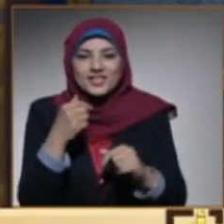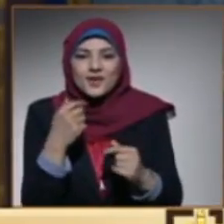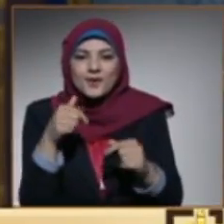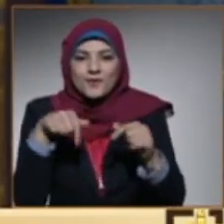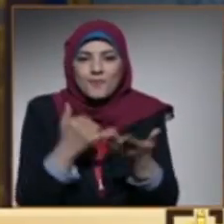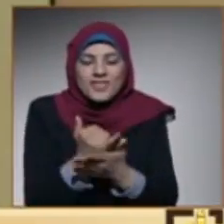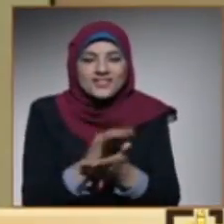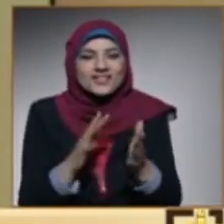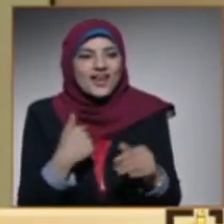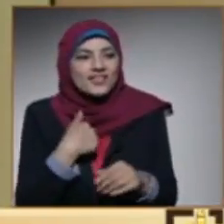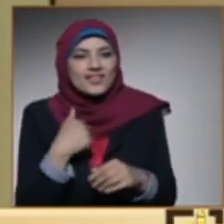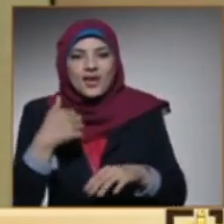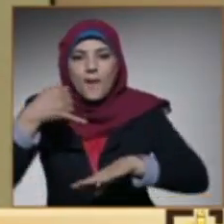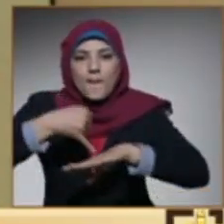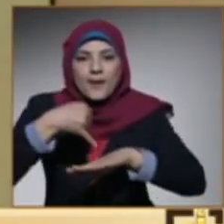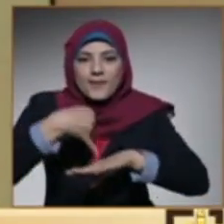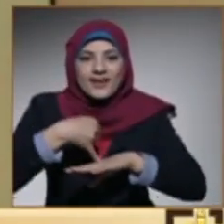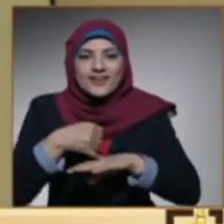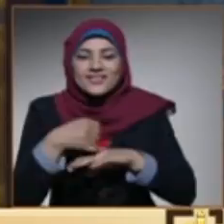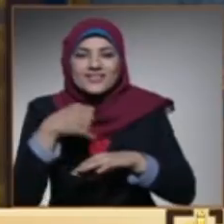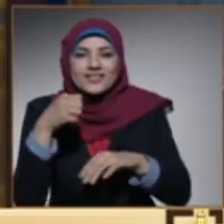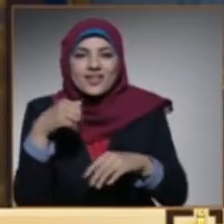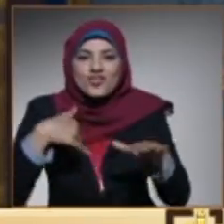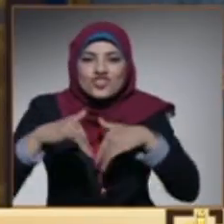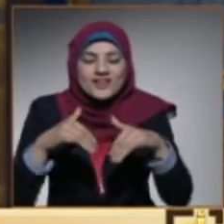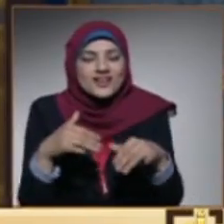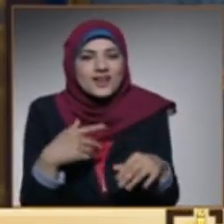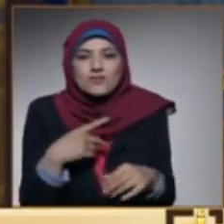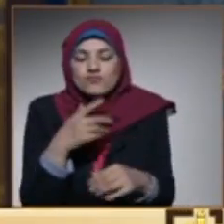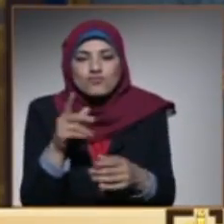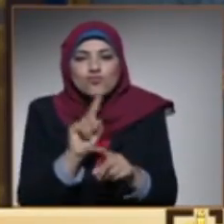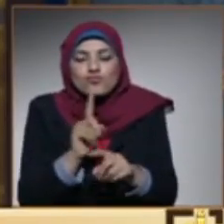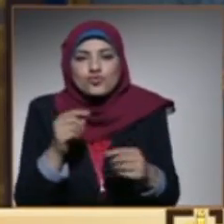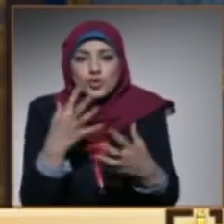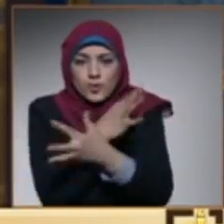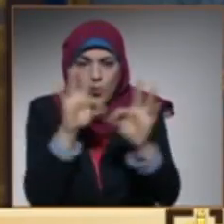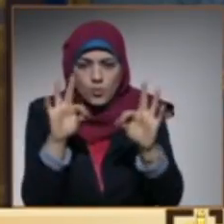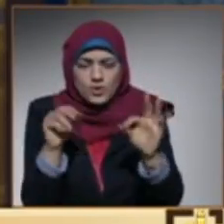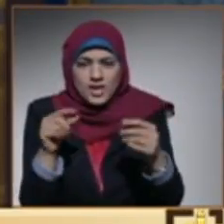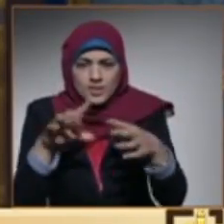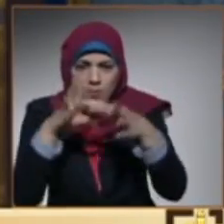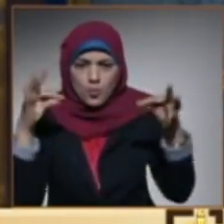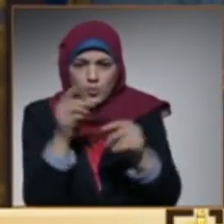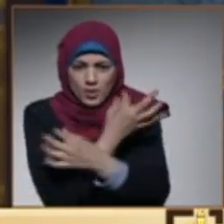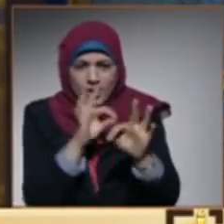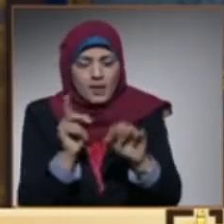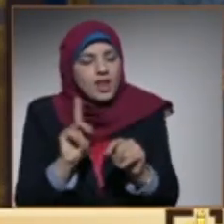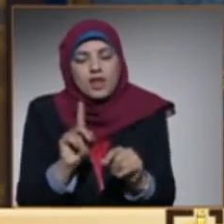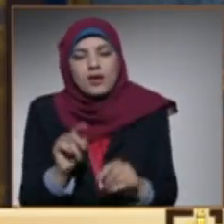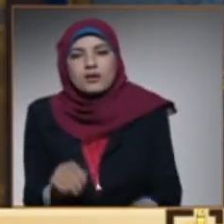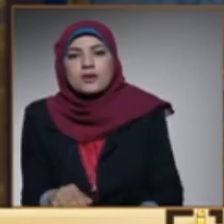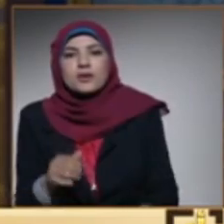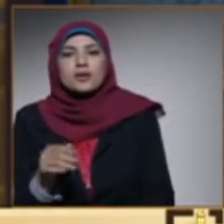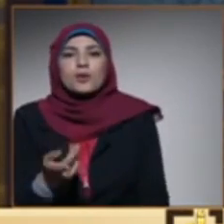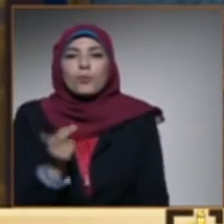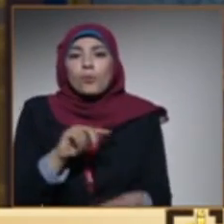هو متعلمينها. كلام مكسر يعني كده. بالظبط. وحتى في الكتابه ليهم لغه، ليهم طريقه، يعني مثلا لما يقول لك